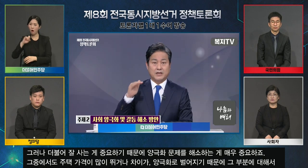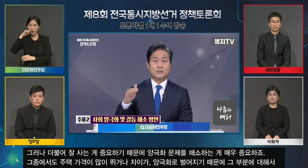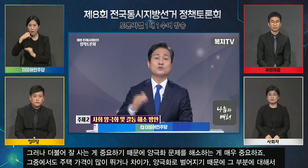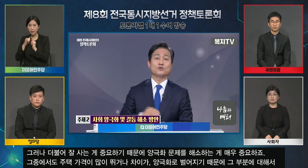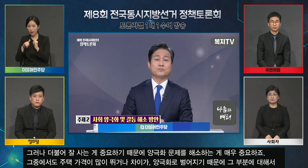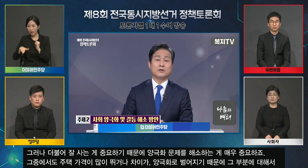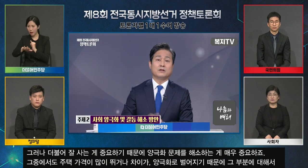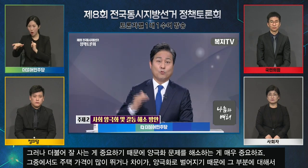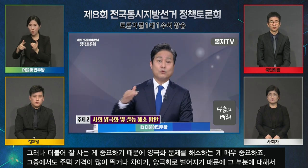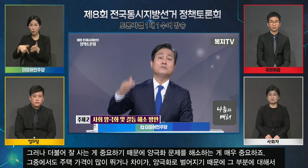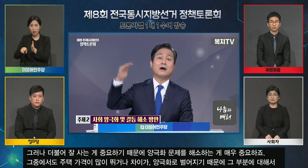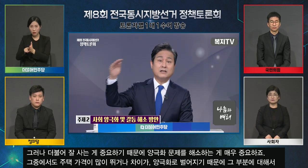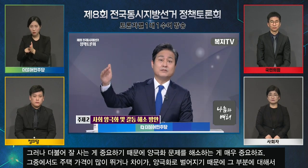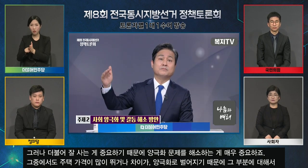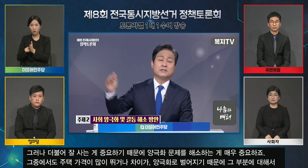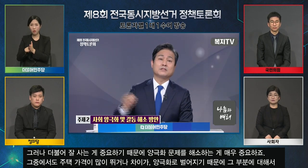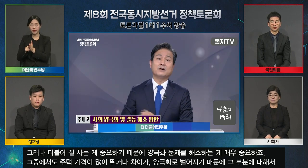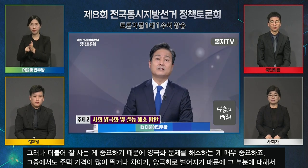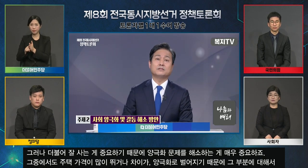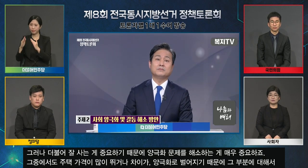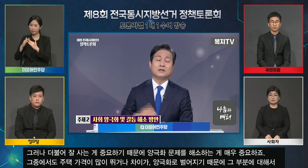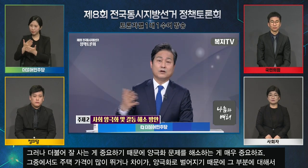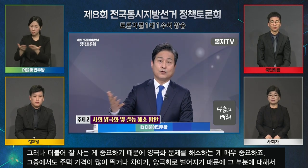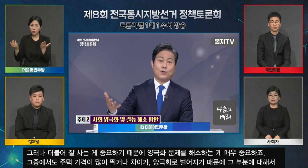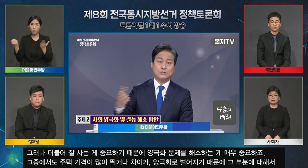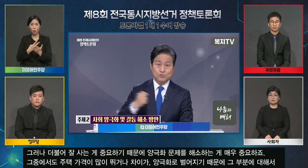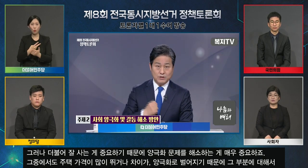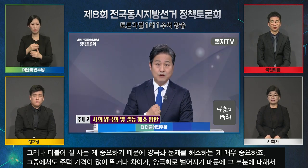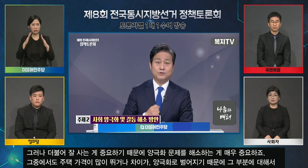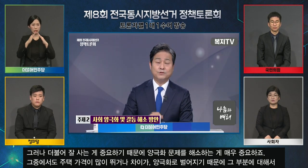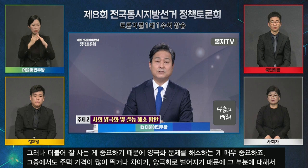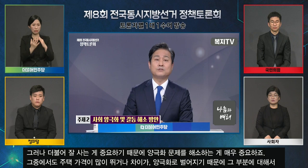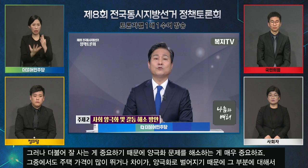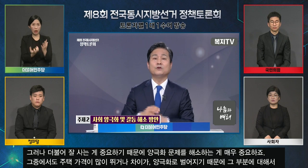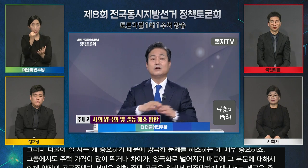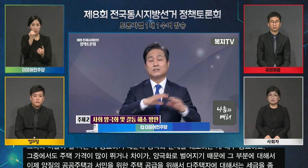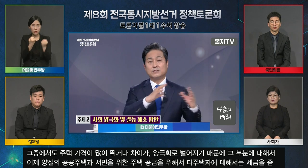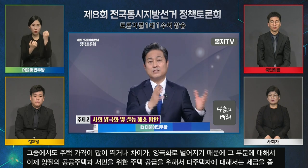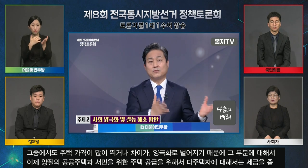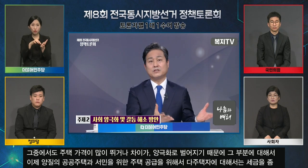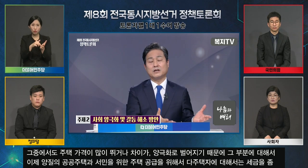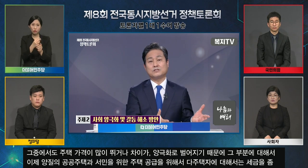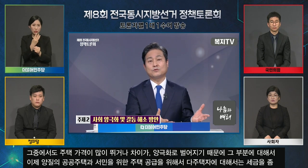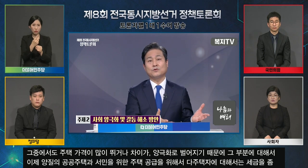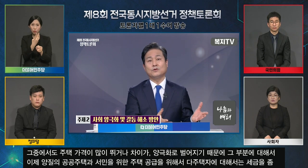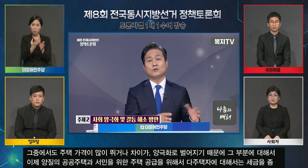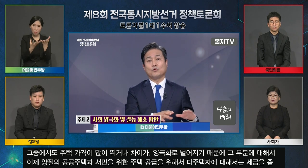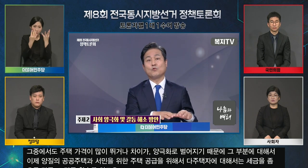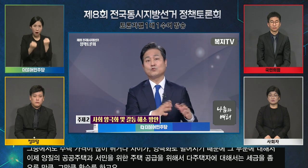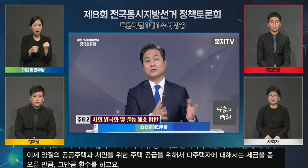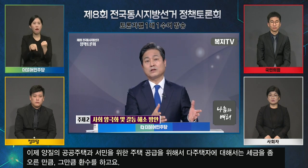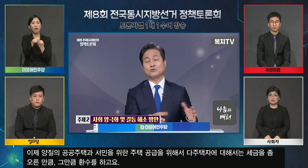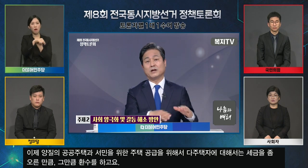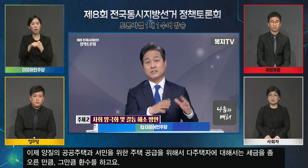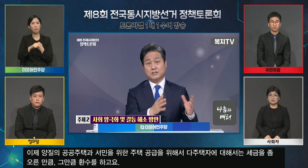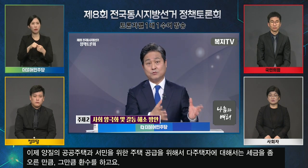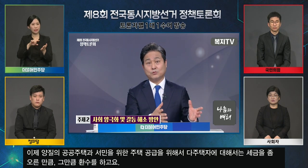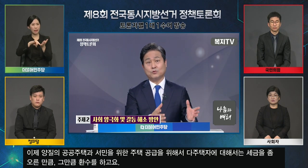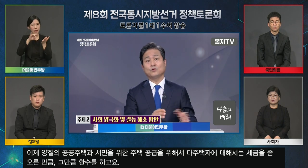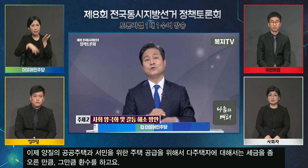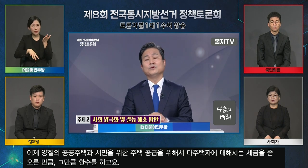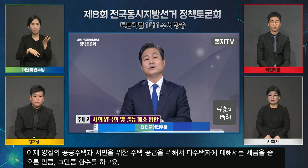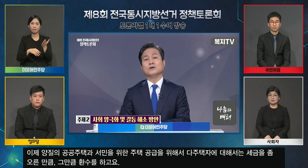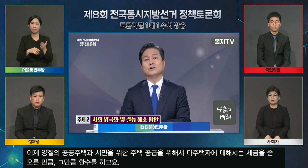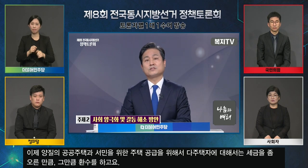세금을 좀 오른 만큼 그만큼 환수를 하고요. 그리고 그런 재원을 가지고 공공주택도 많이